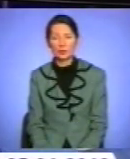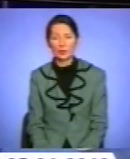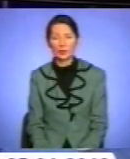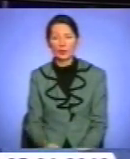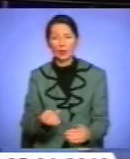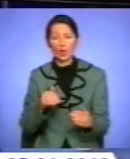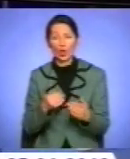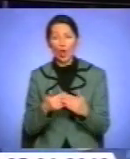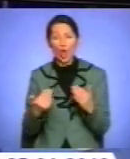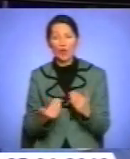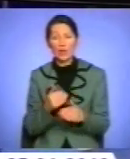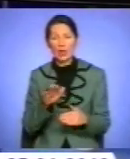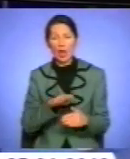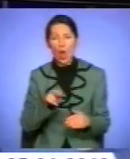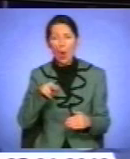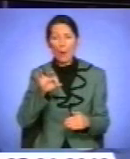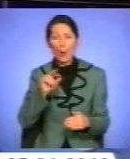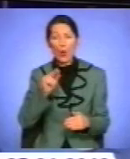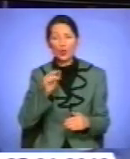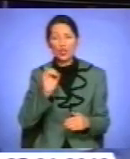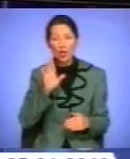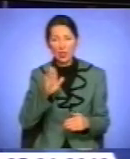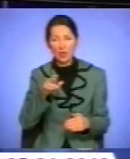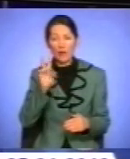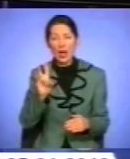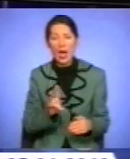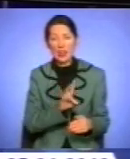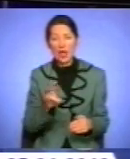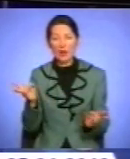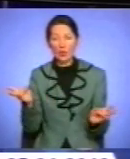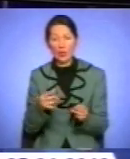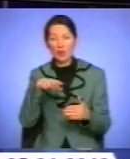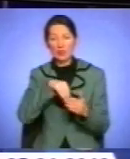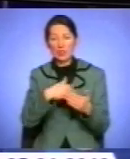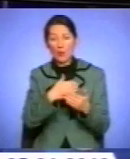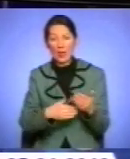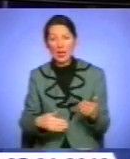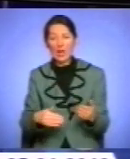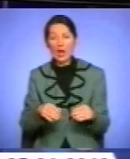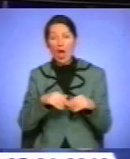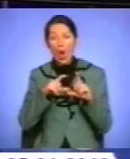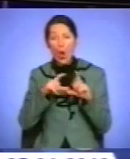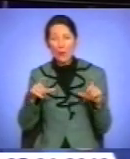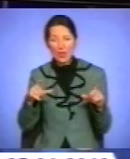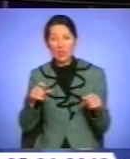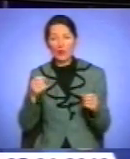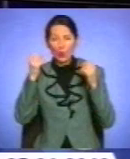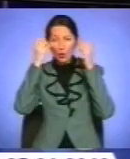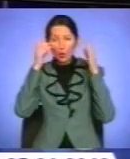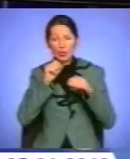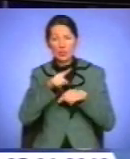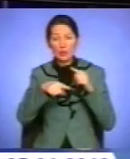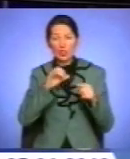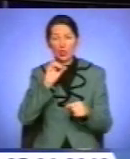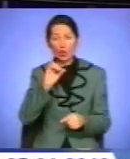І до новин краю. Почаївську лавру необхідно внести в перелік об'єктів культурної спадщини ЮНЕСКО. Це зніме проблему з вилученням її